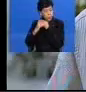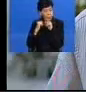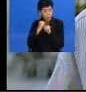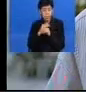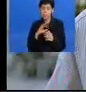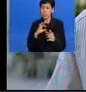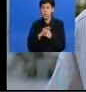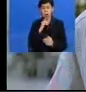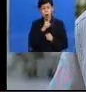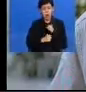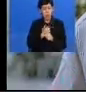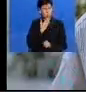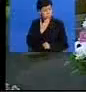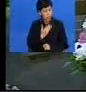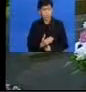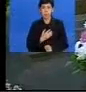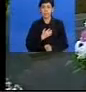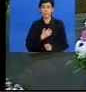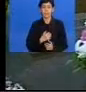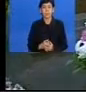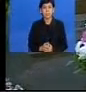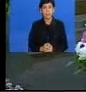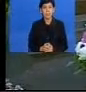ยิ่งยืนนานตลอดไปครับ